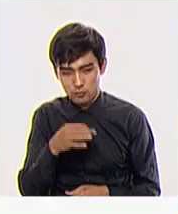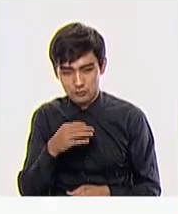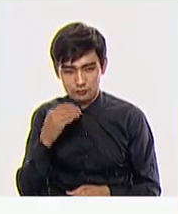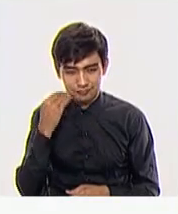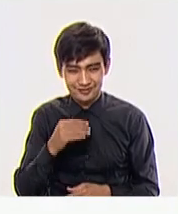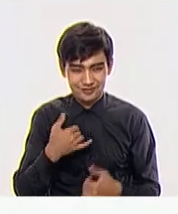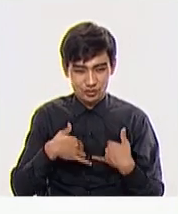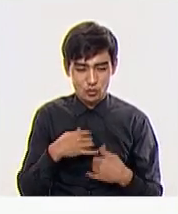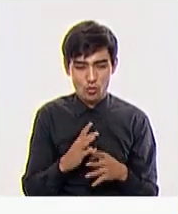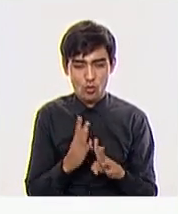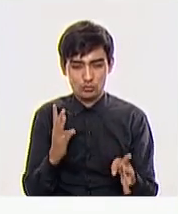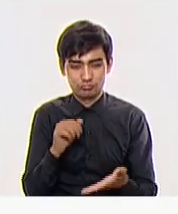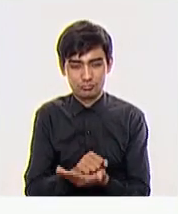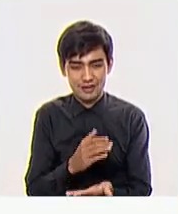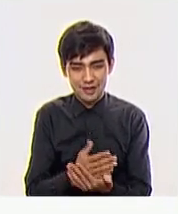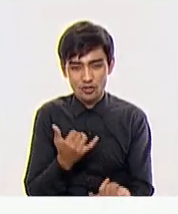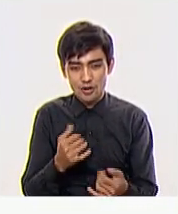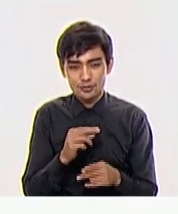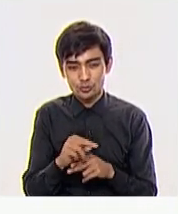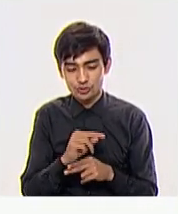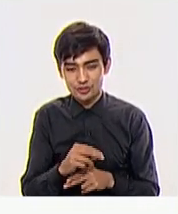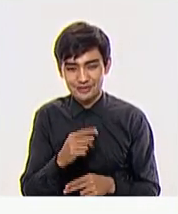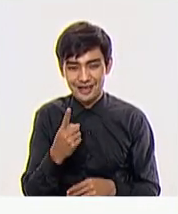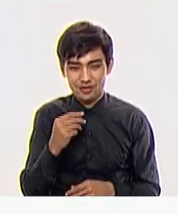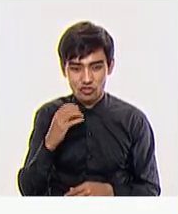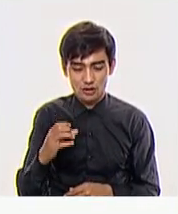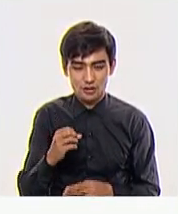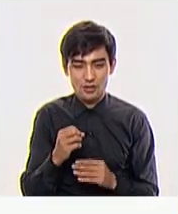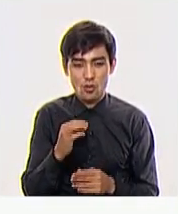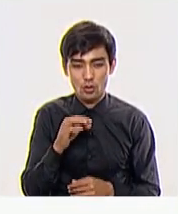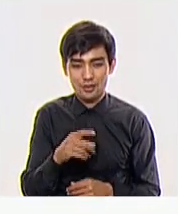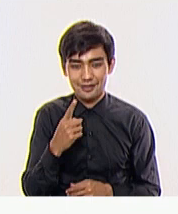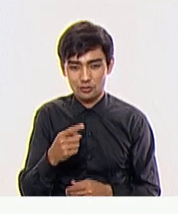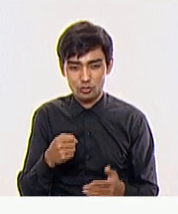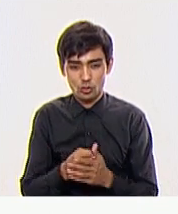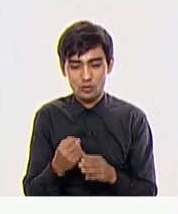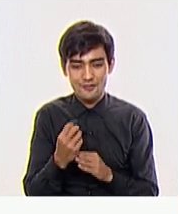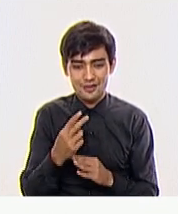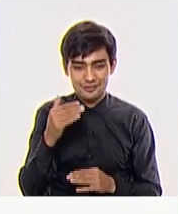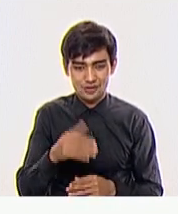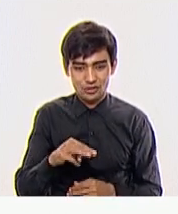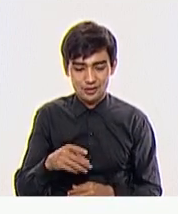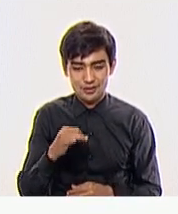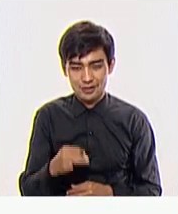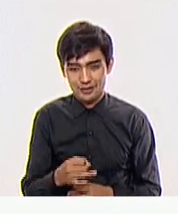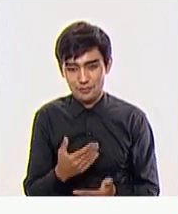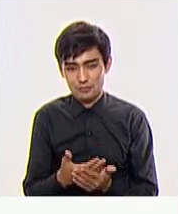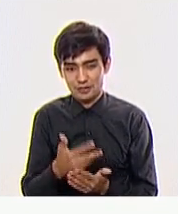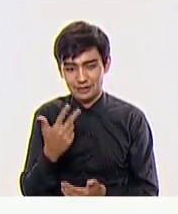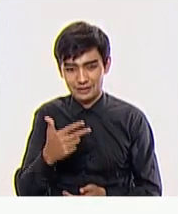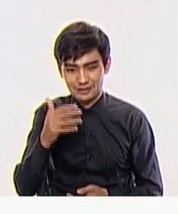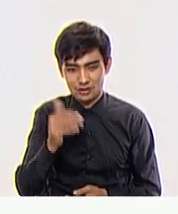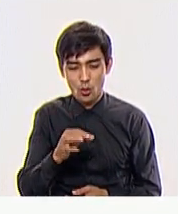час занятий у репетитора сегодня стоит от 1 до 12 тысяч тенге месячный курс по одному предмету в среднем 30 тысяч